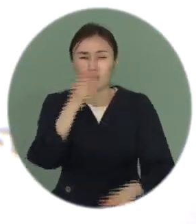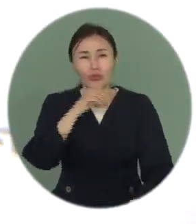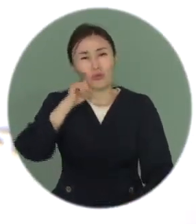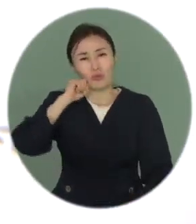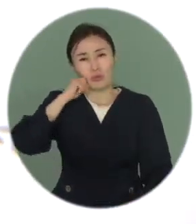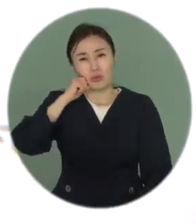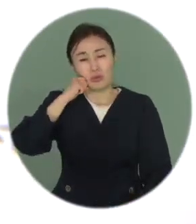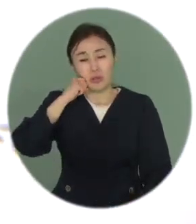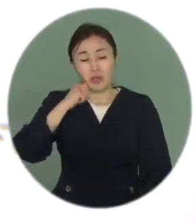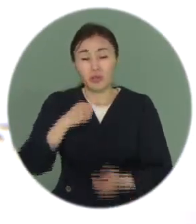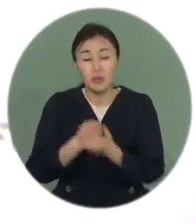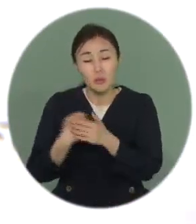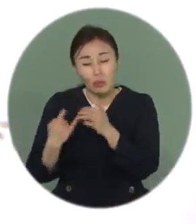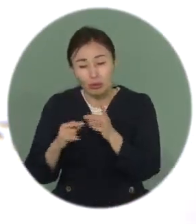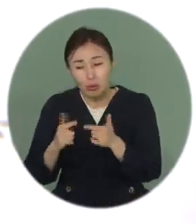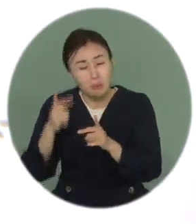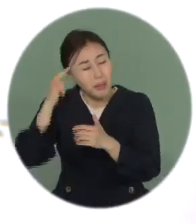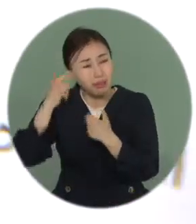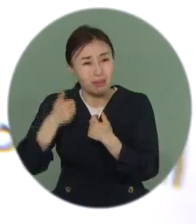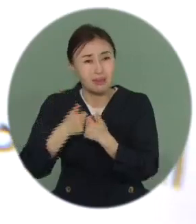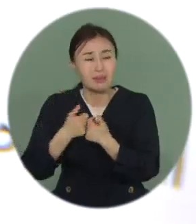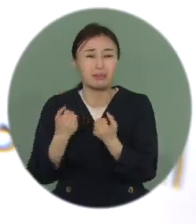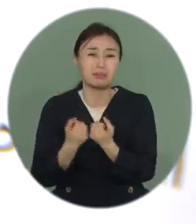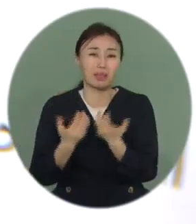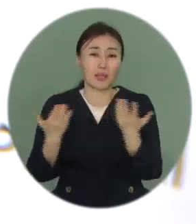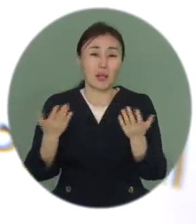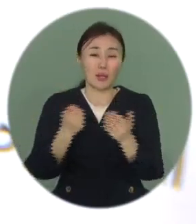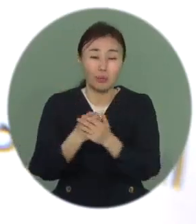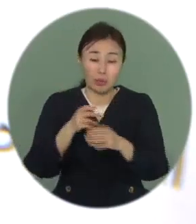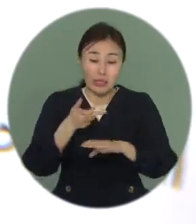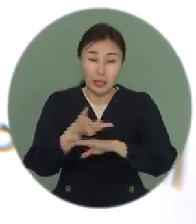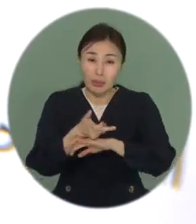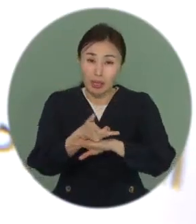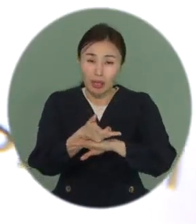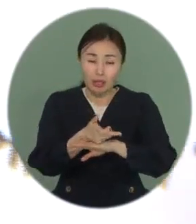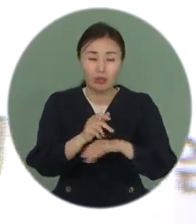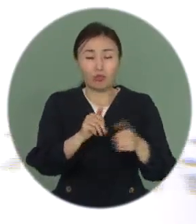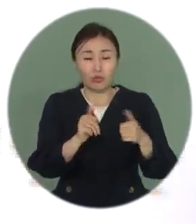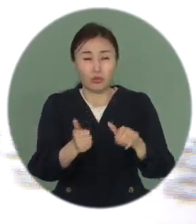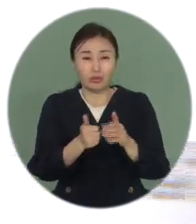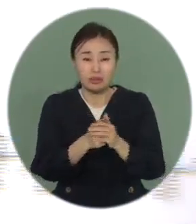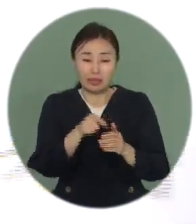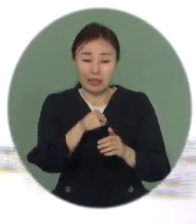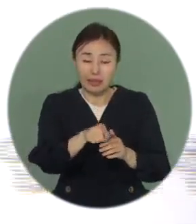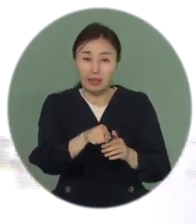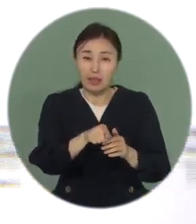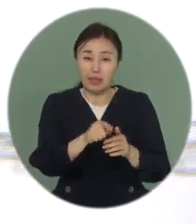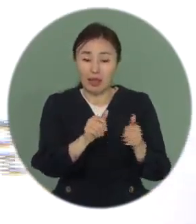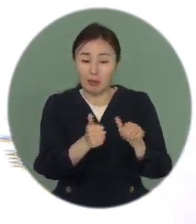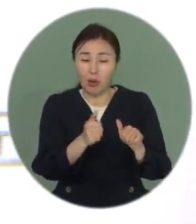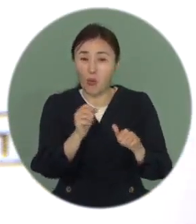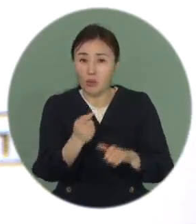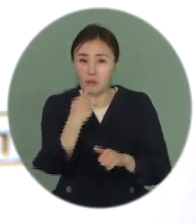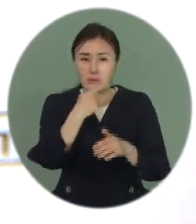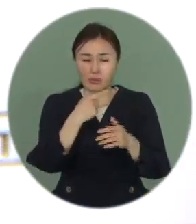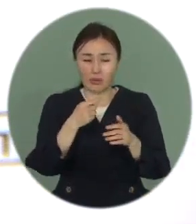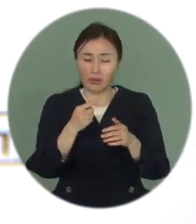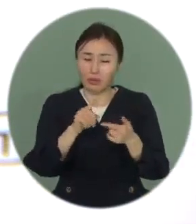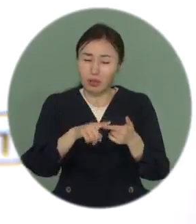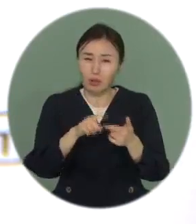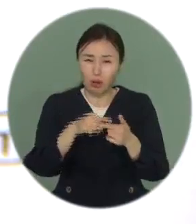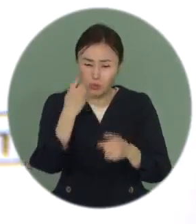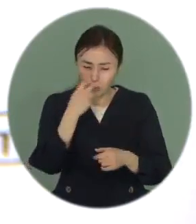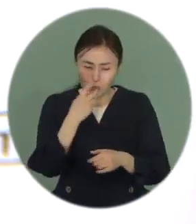위원들의 반대 있어서 어쩔 수 없었고 장갑차에 치어 숨진 엄군의 사망원인의 경우 조사를 충분히 하기는